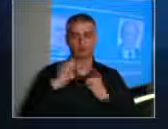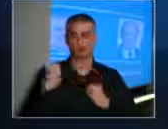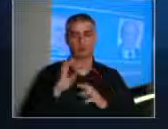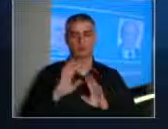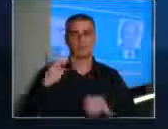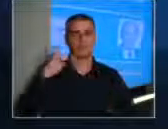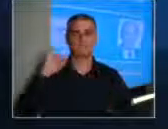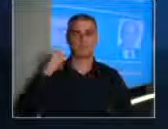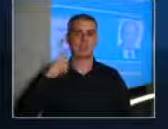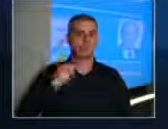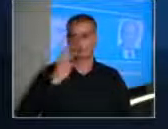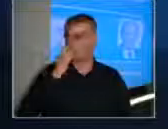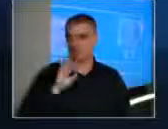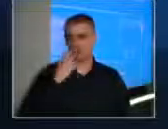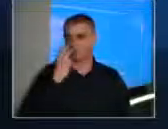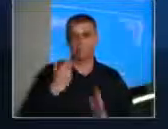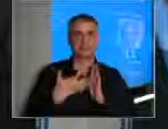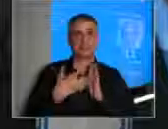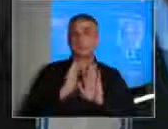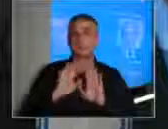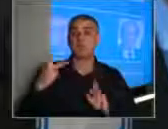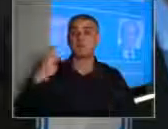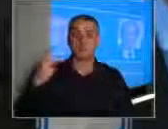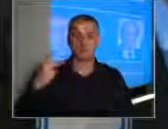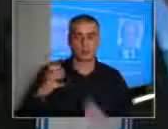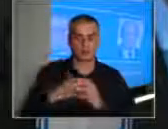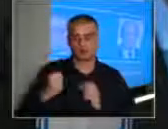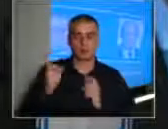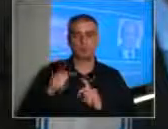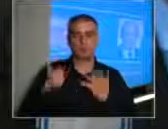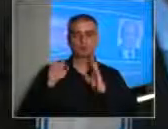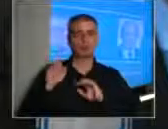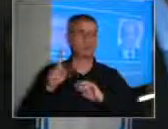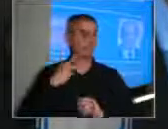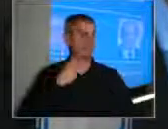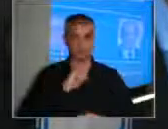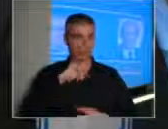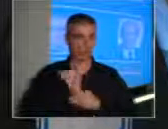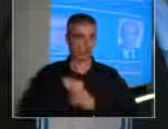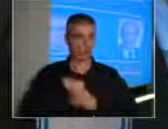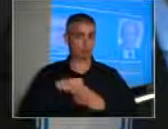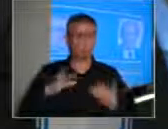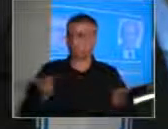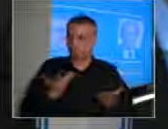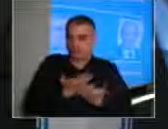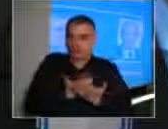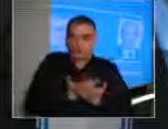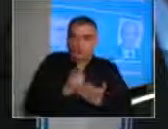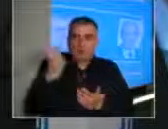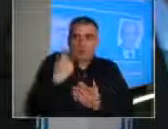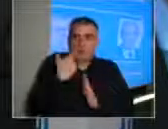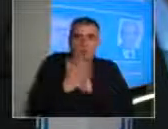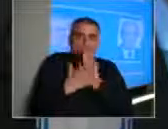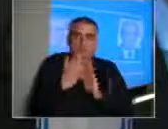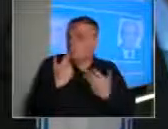בלי פייגלין. אני לא ראיתי עוד אף סקר שבלי פייגלין לגוש הימין יכול להיות 61. ופייגלין לא אצלכם? יש עובדה ברורה, הוא אומר, לא